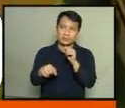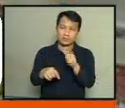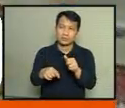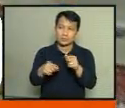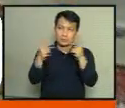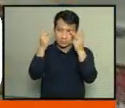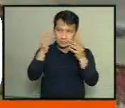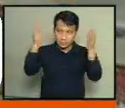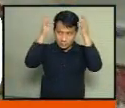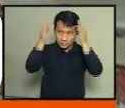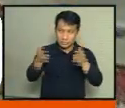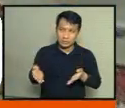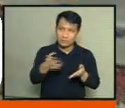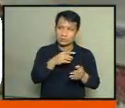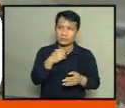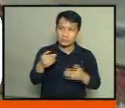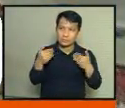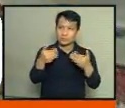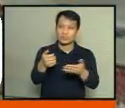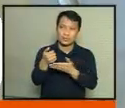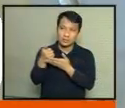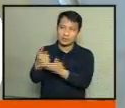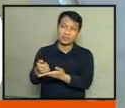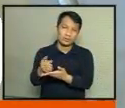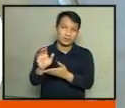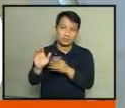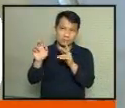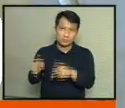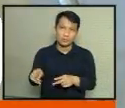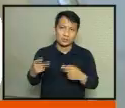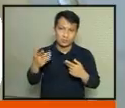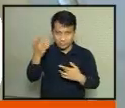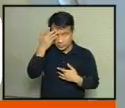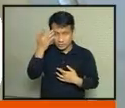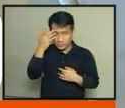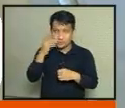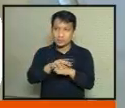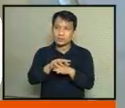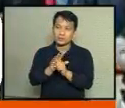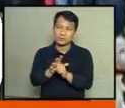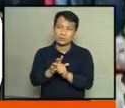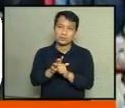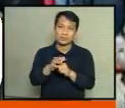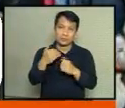Pope Francis hinimok ang mga pari na tulungan ang mga taong may coronavirus